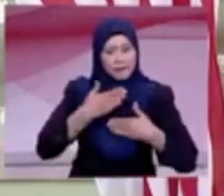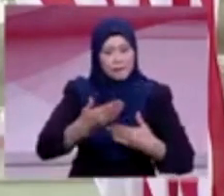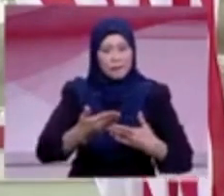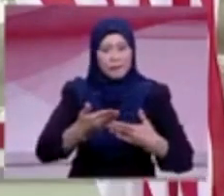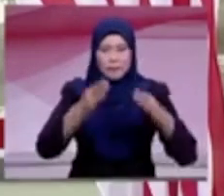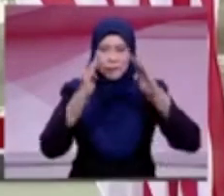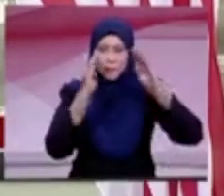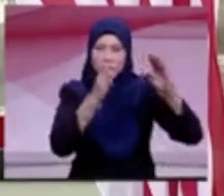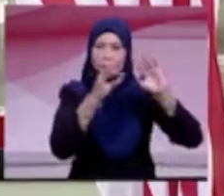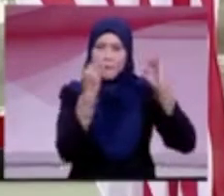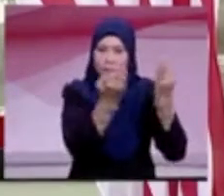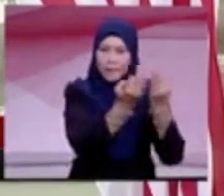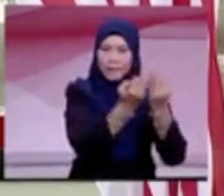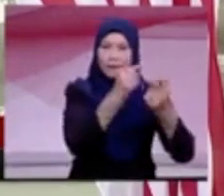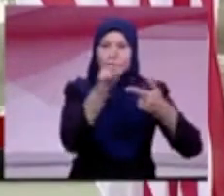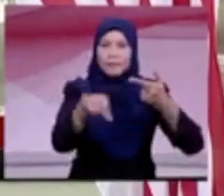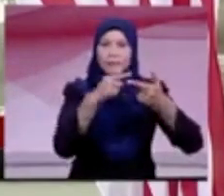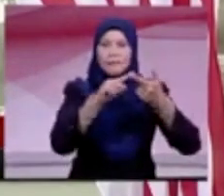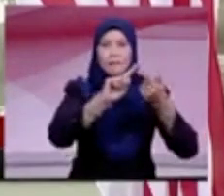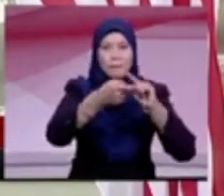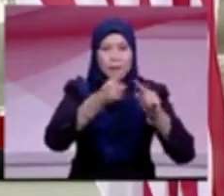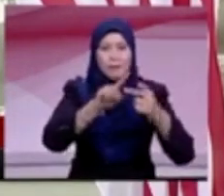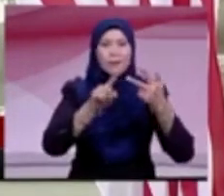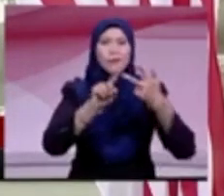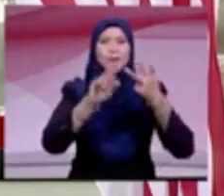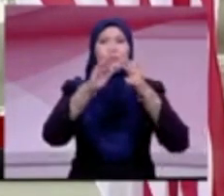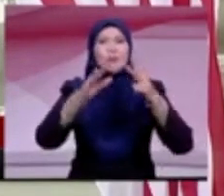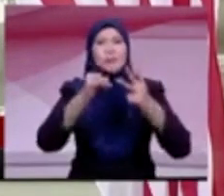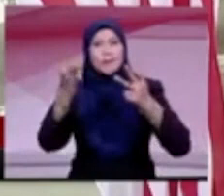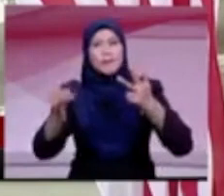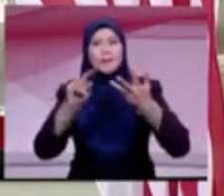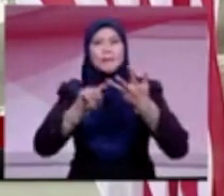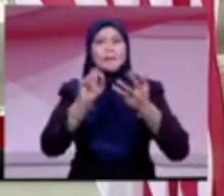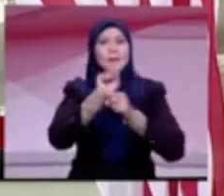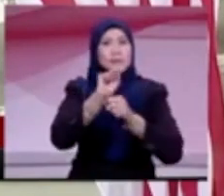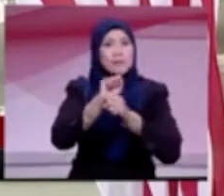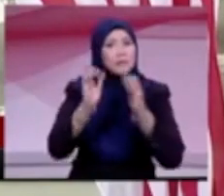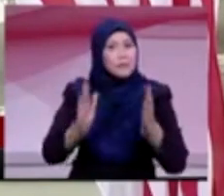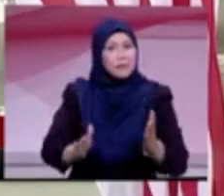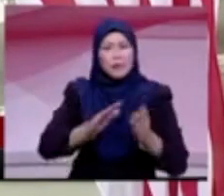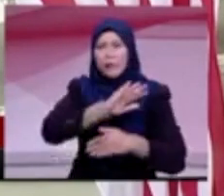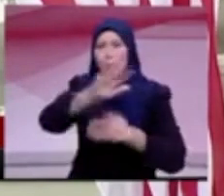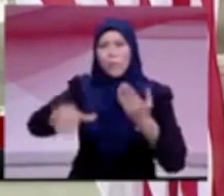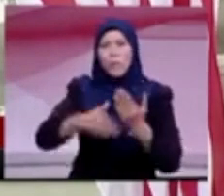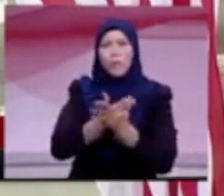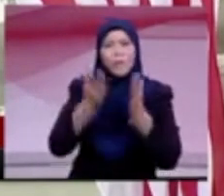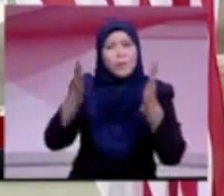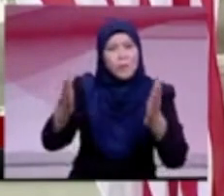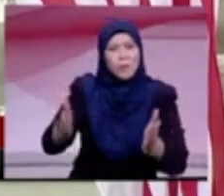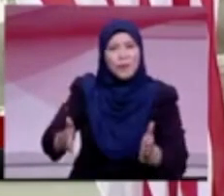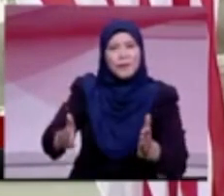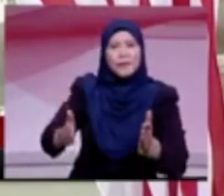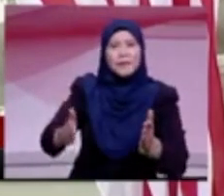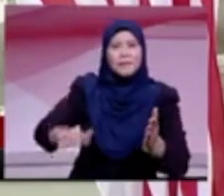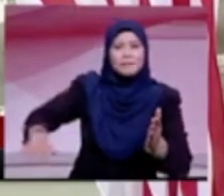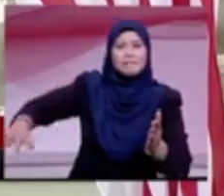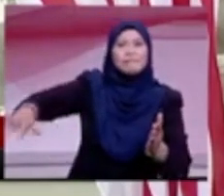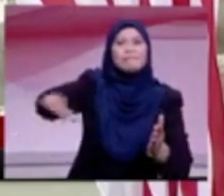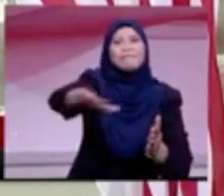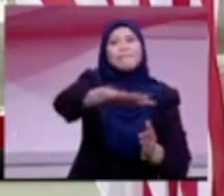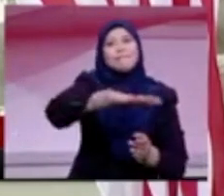keluarga kita sahabat kita jiran kita pekerja kita dan semua insan yang berada